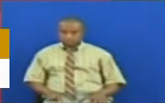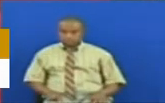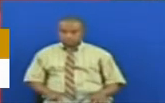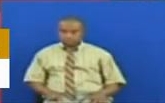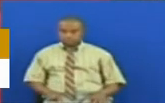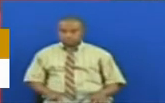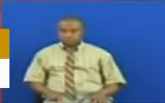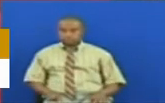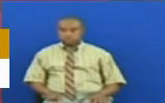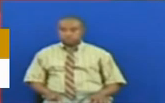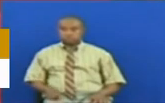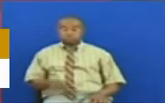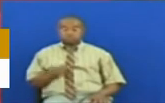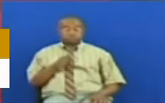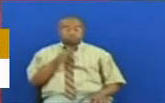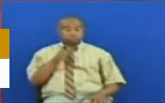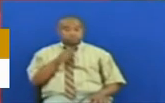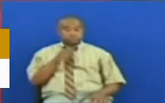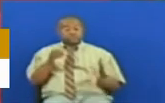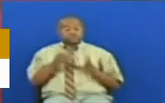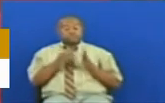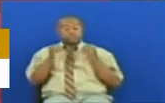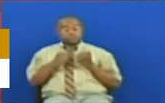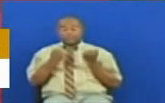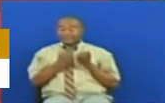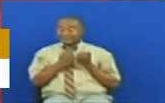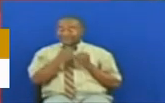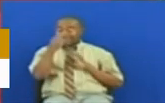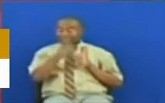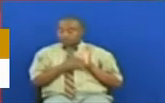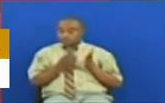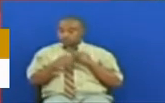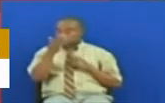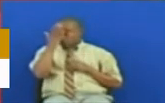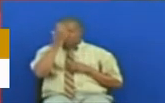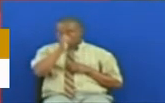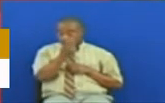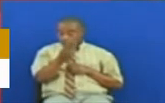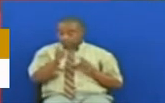Lakini sheria iweze kutengeneza kanuni ambayo itaweza kuwatambua hawa na nafasi zao.